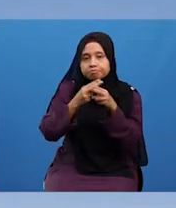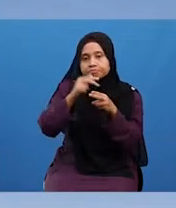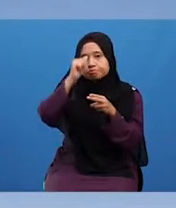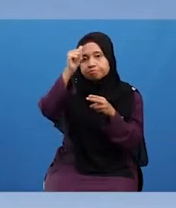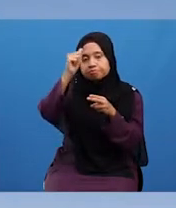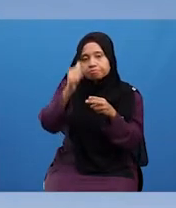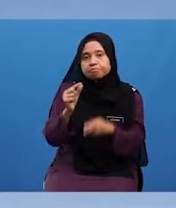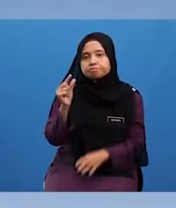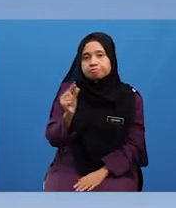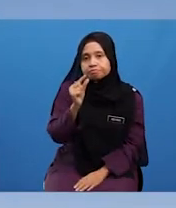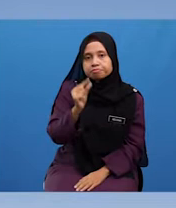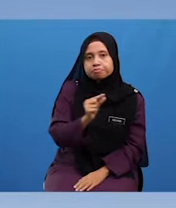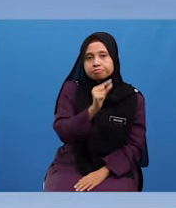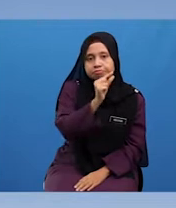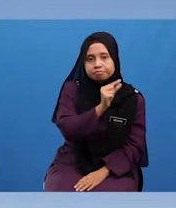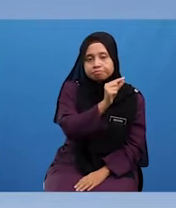Bismillahirrahmanirrahim.